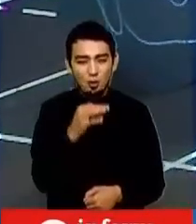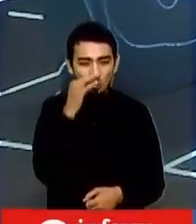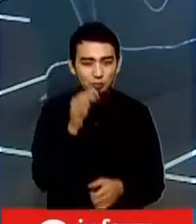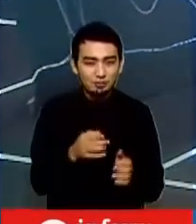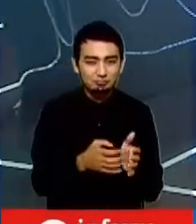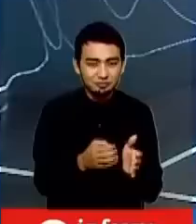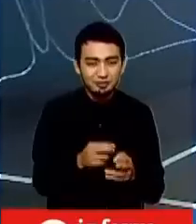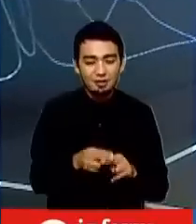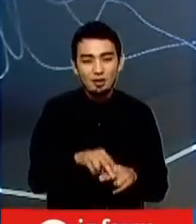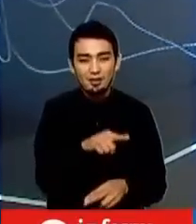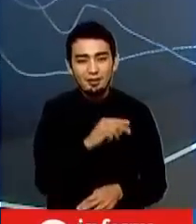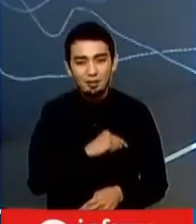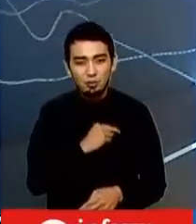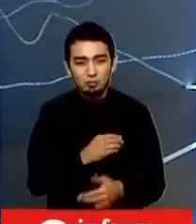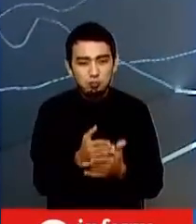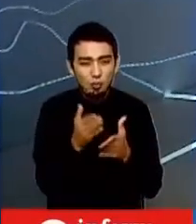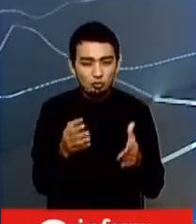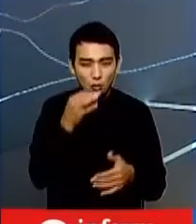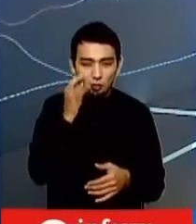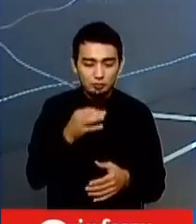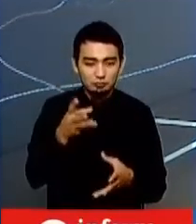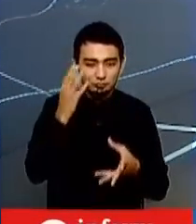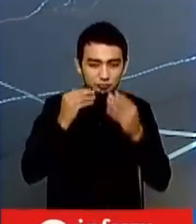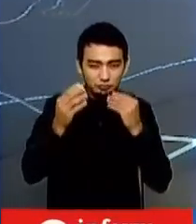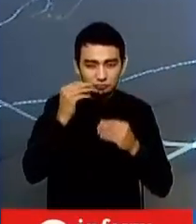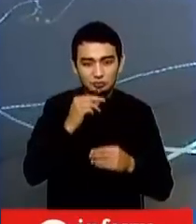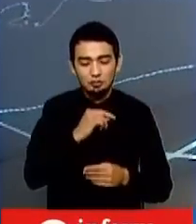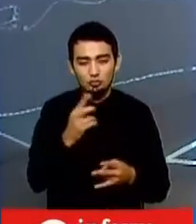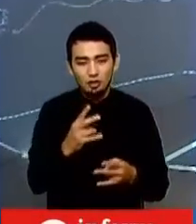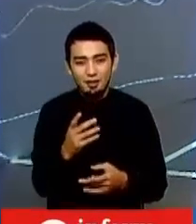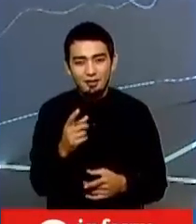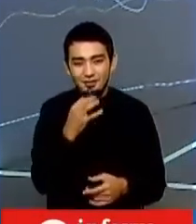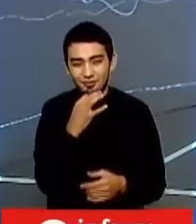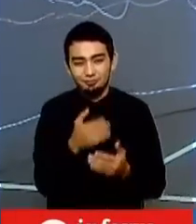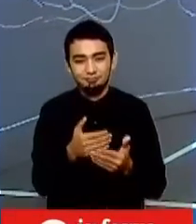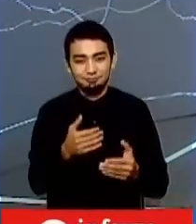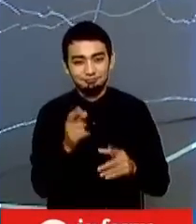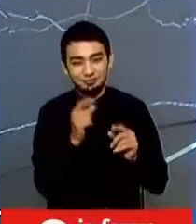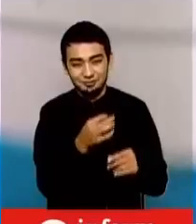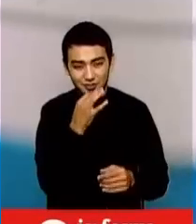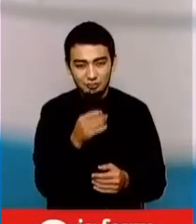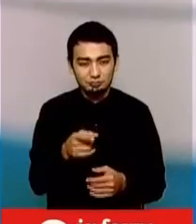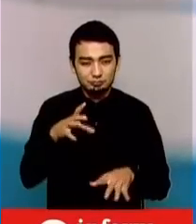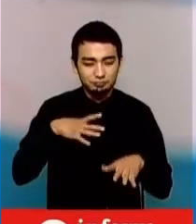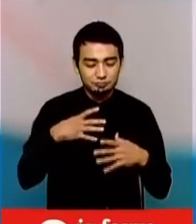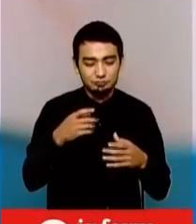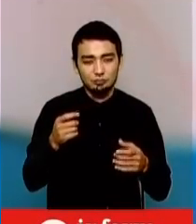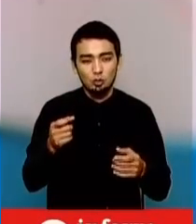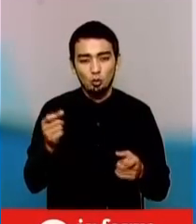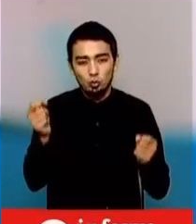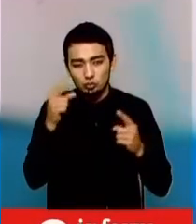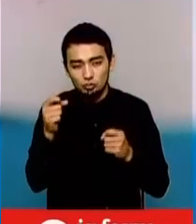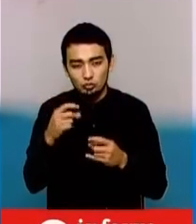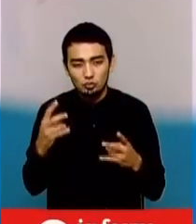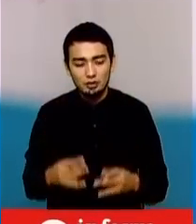этой сфере кто работает, побольше опыта надо брать, консультации побольше получать, прежде чем куда-то ехать за границей за машиной. И давайте еще раз подытожим,